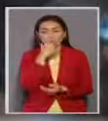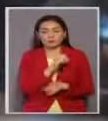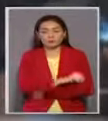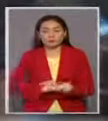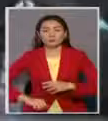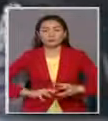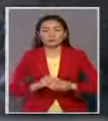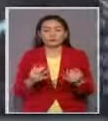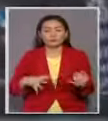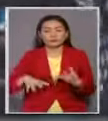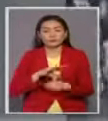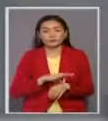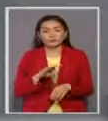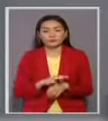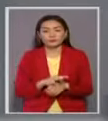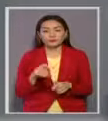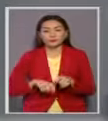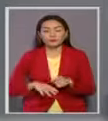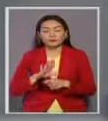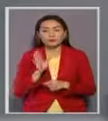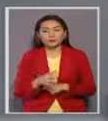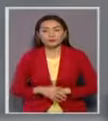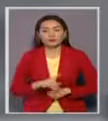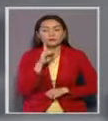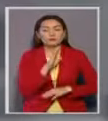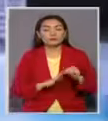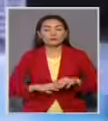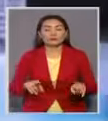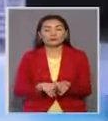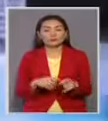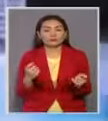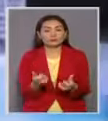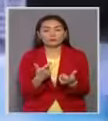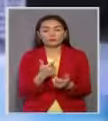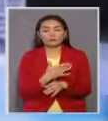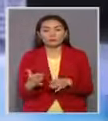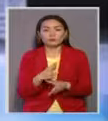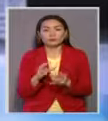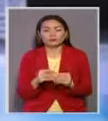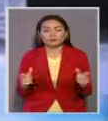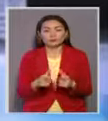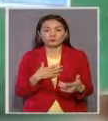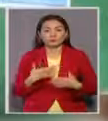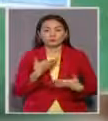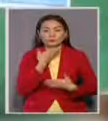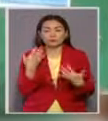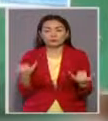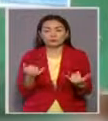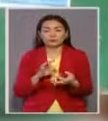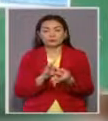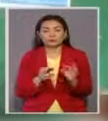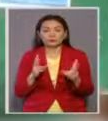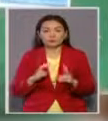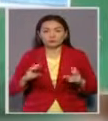границей. Сейчас все больные взяты под контроль. Пока специалистов тоже мало, но поводов для ажиотажа нет. Сейчас он